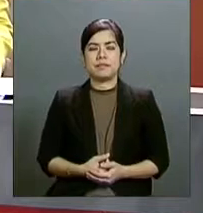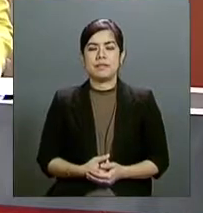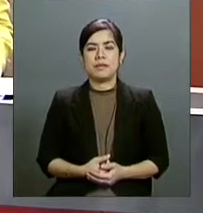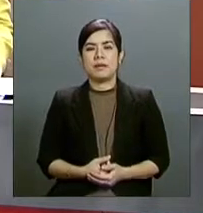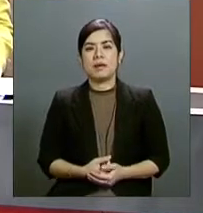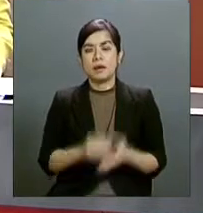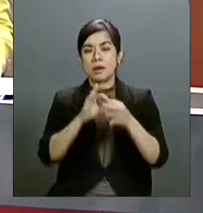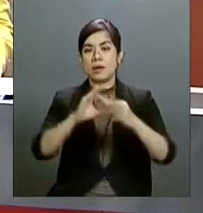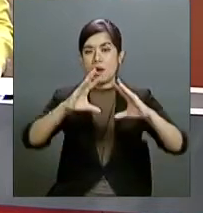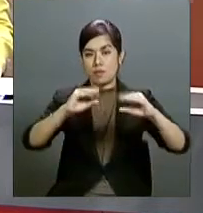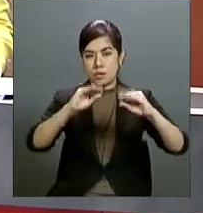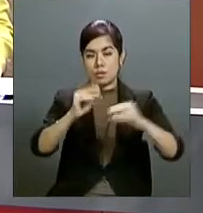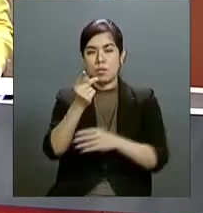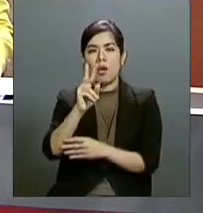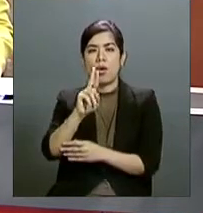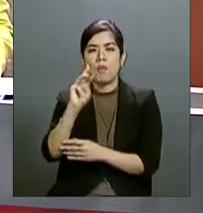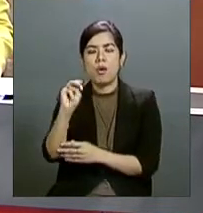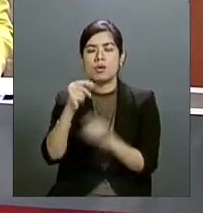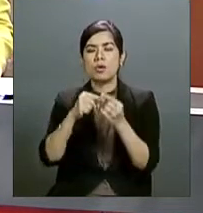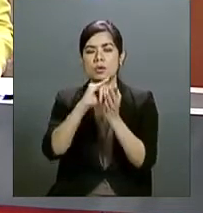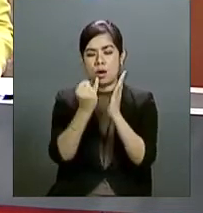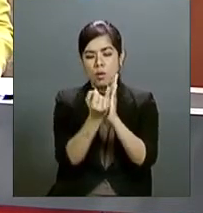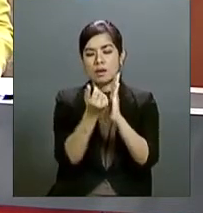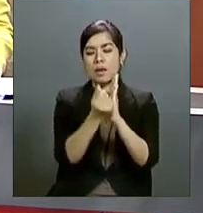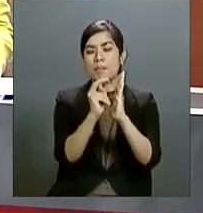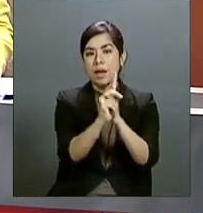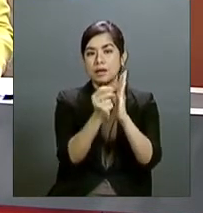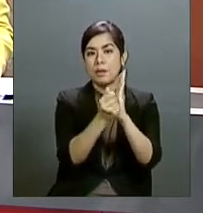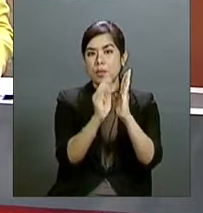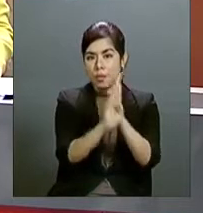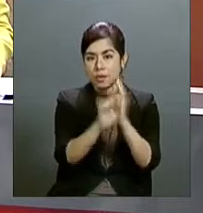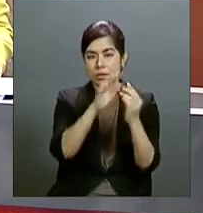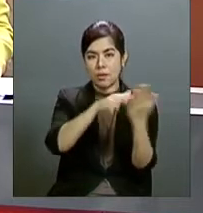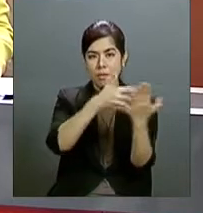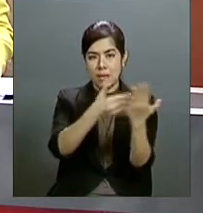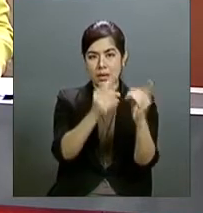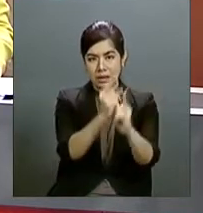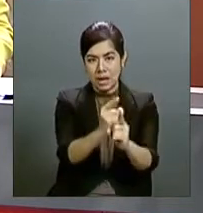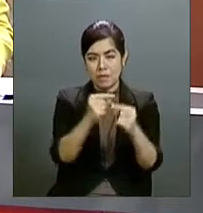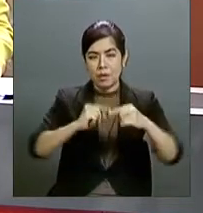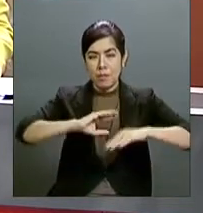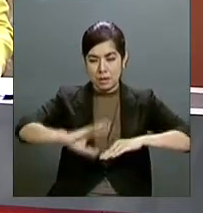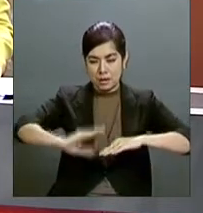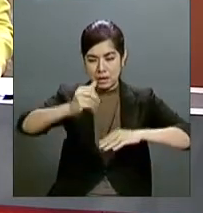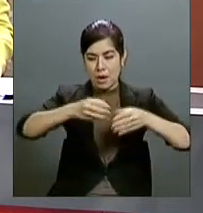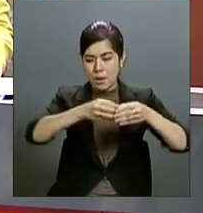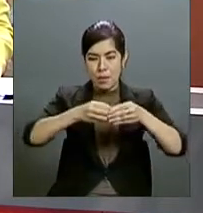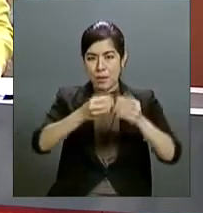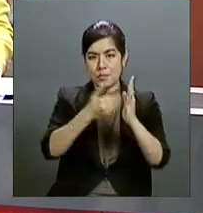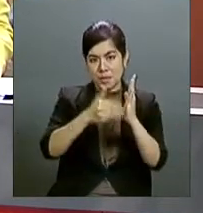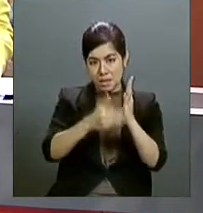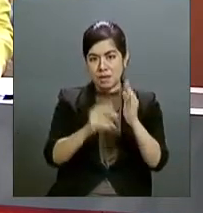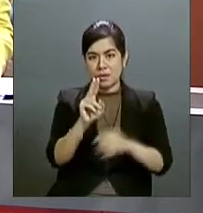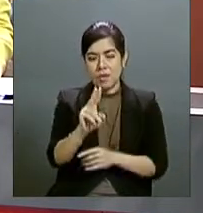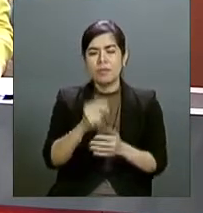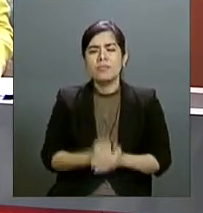สำหรับการประชุมครม.สัญจรที่อำนาจเจริญและอุบลราชธานีก็เป็นไปตามแผนการพัฒนากลุ่มจังหวัดอีสานตอนล่าง2นะคะมีแนวโน้ม